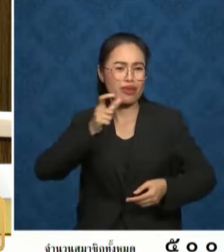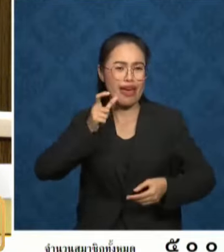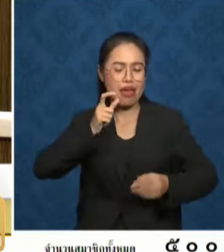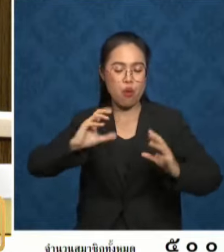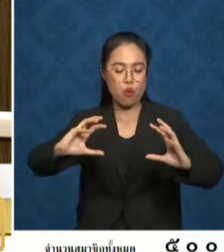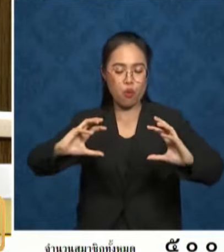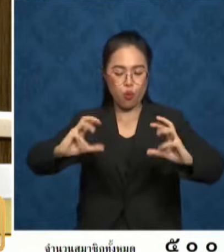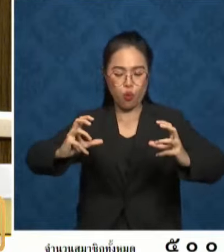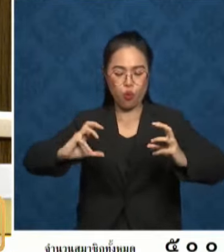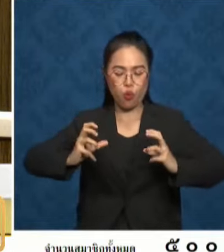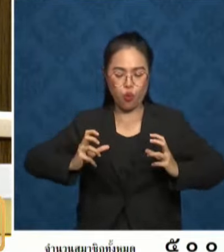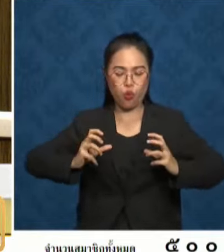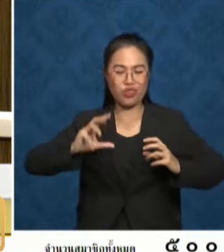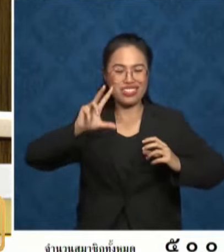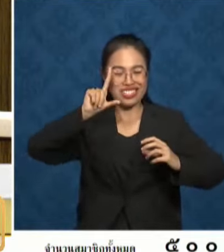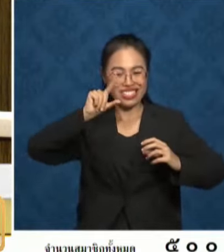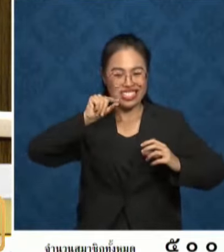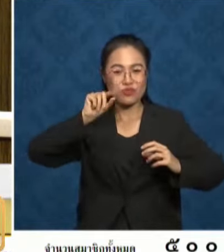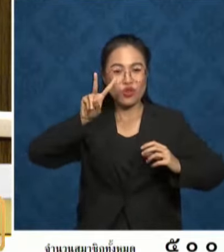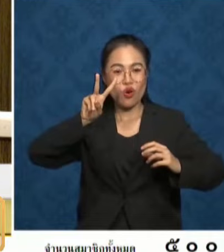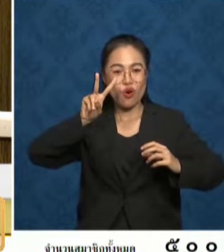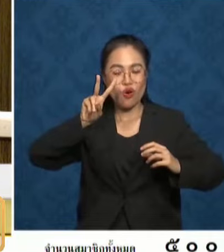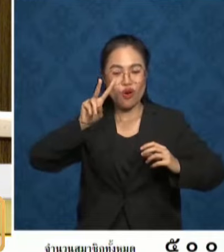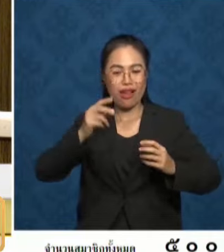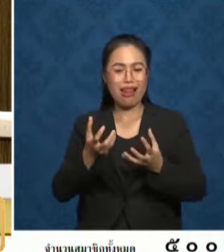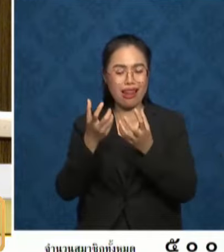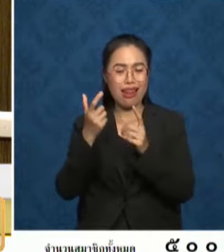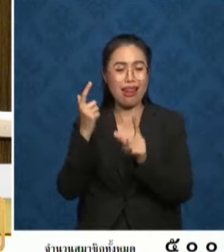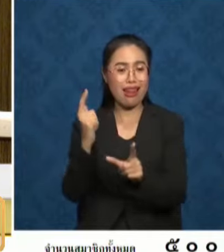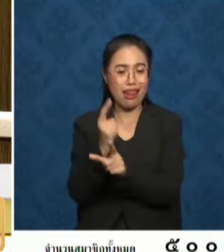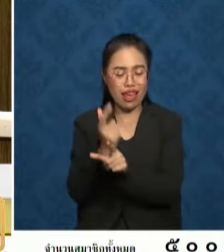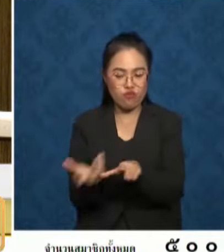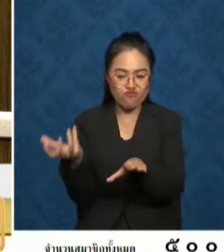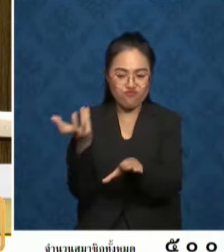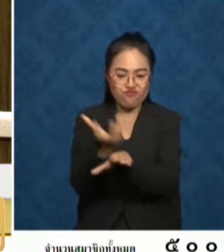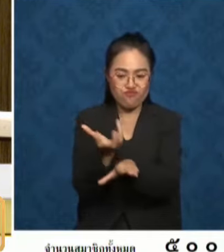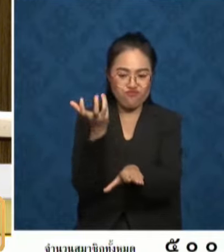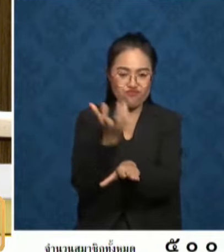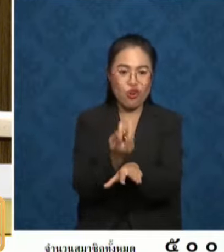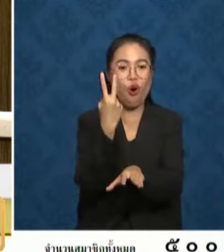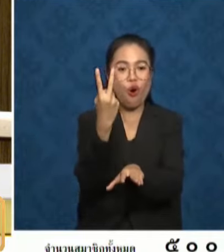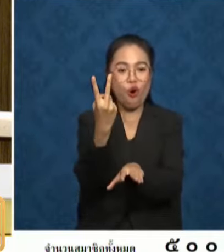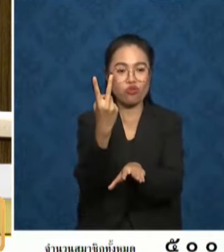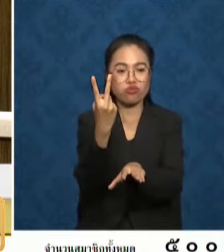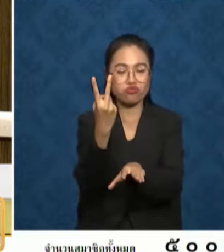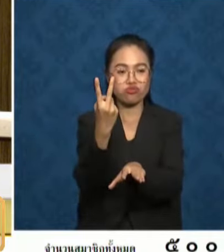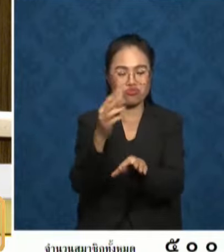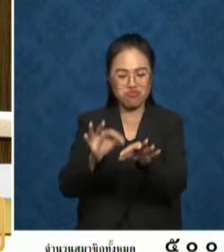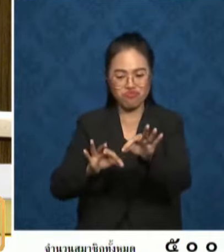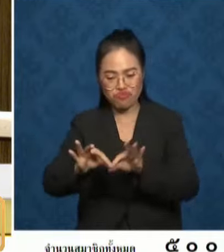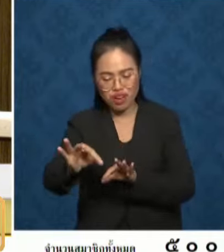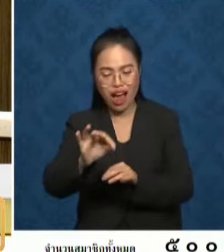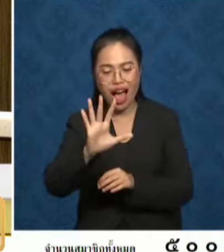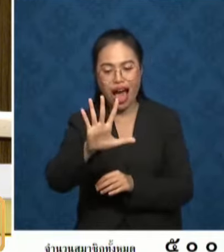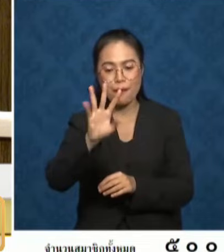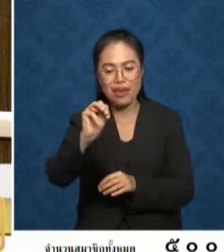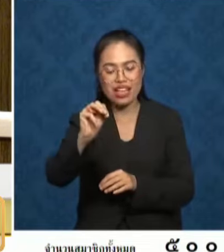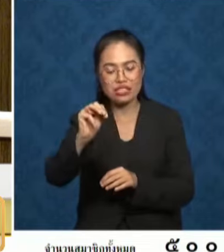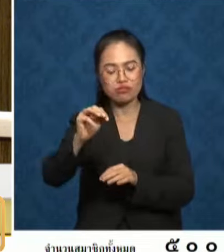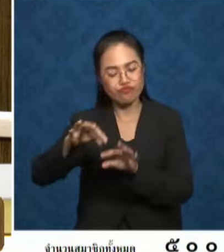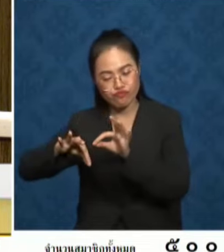เป็นเทลเลอร์ยาวๆเนี่ยทุกเหล็กมาเพียง 2ก้อน2ก้อนเใช้พื้นที่ประมาณเนี่ย 5เมถ 6เมเองแต่